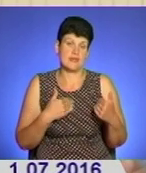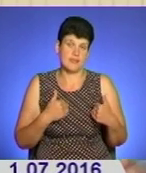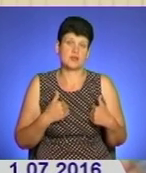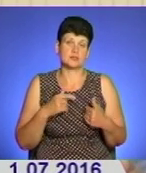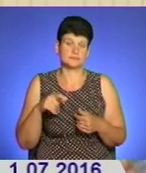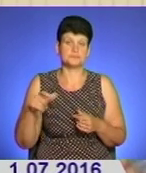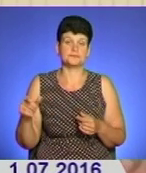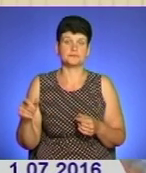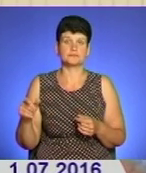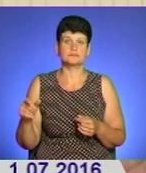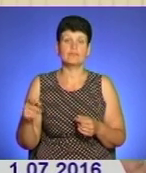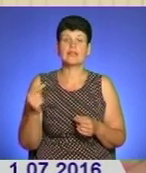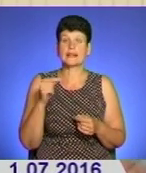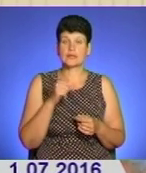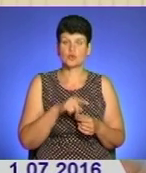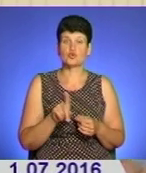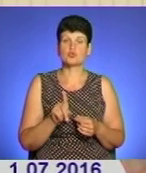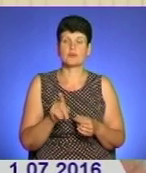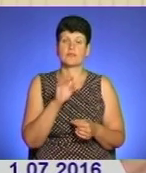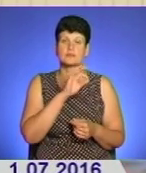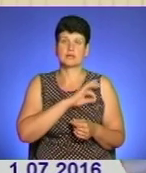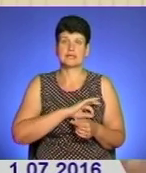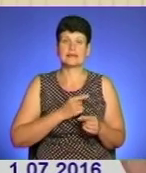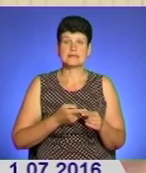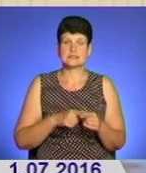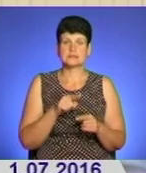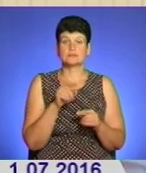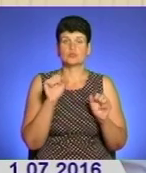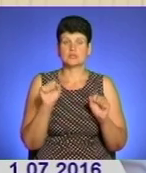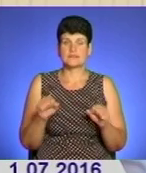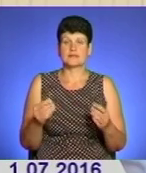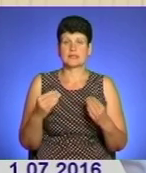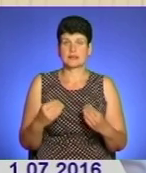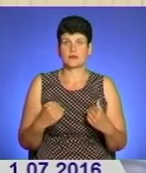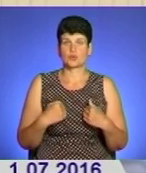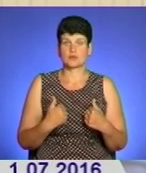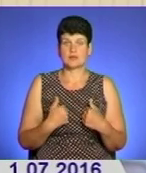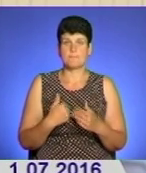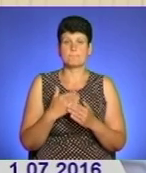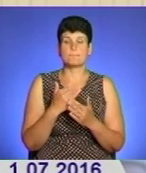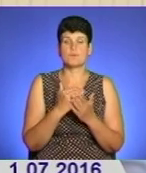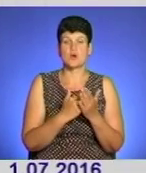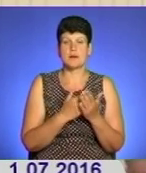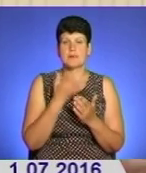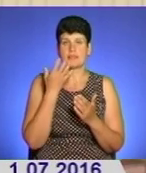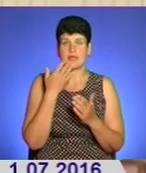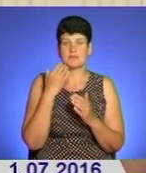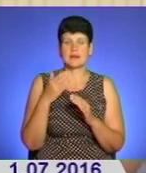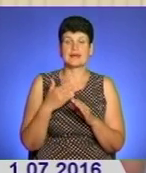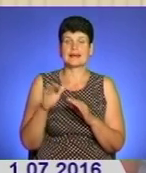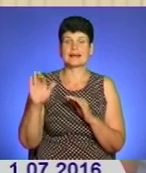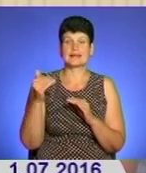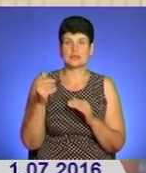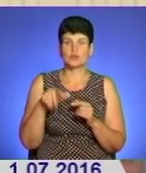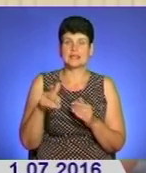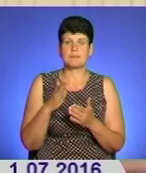мешканців, для того, щоб вони скористалися тими привілеями, які нам дають програма «Теплі кредити». Людина, яка має